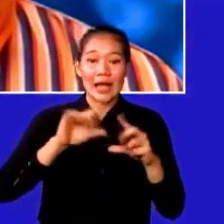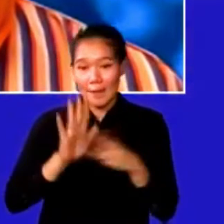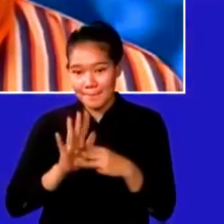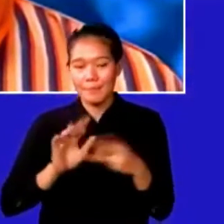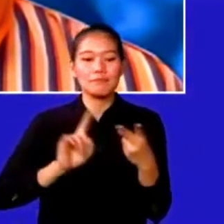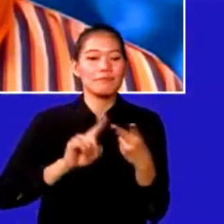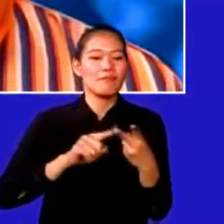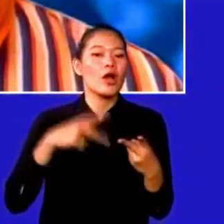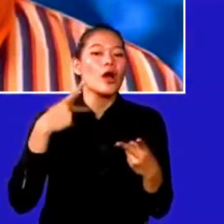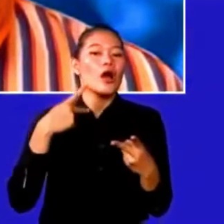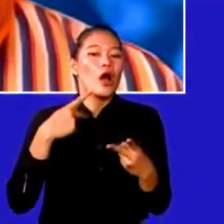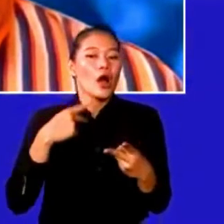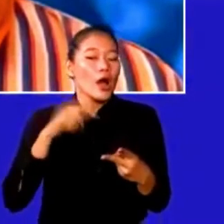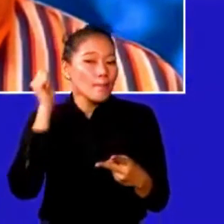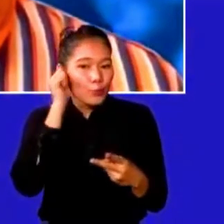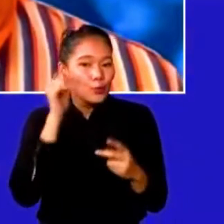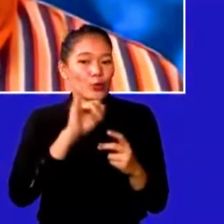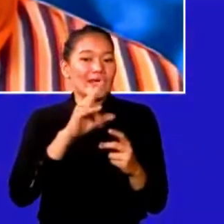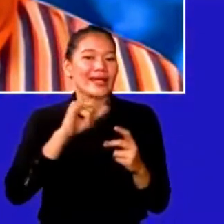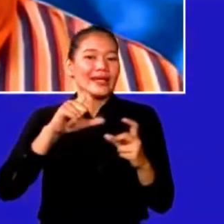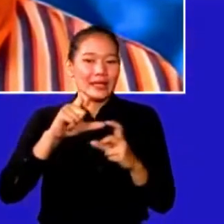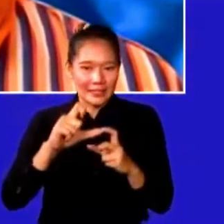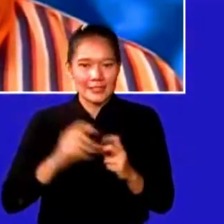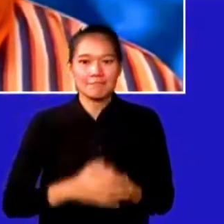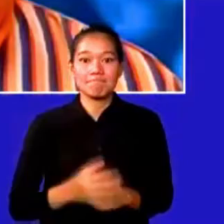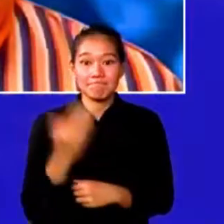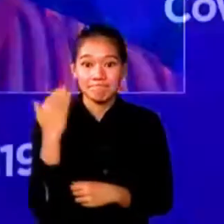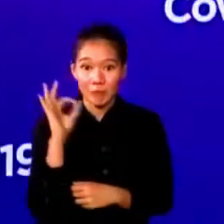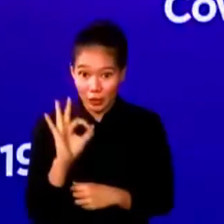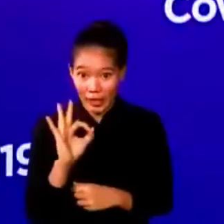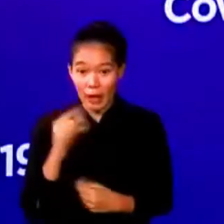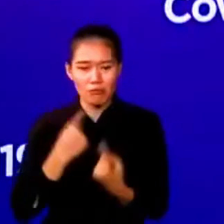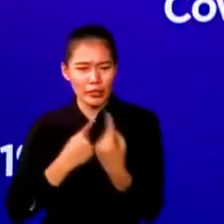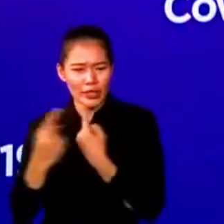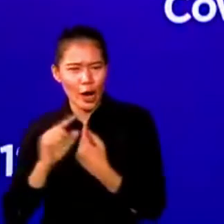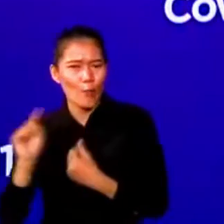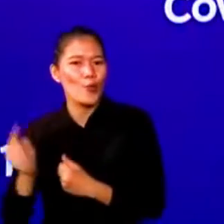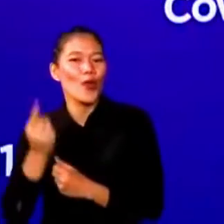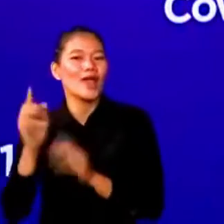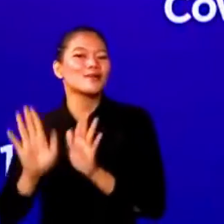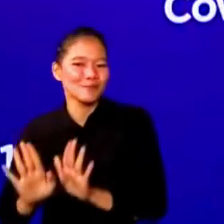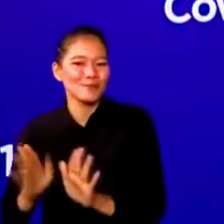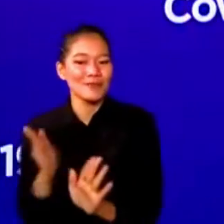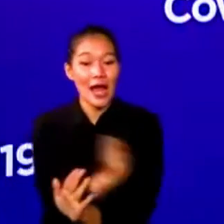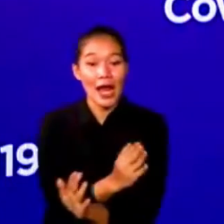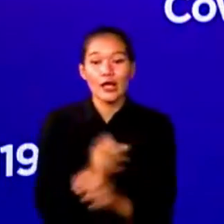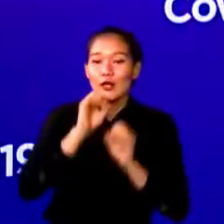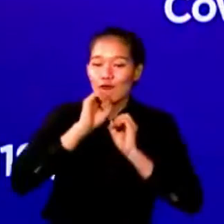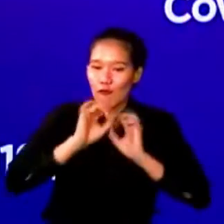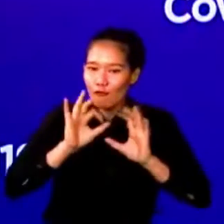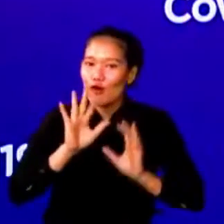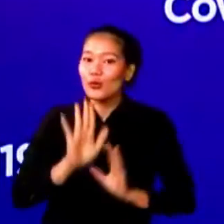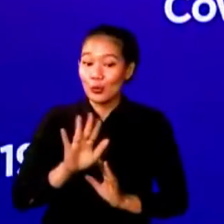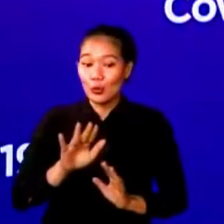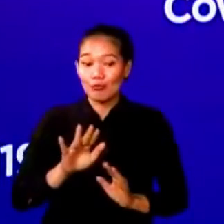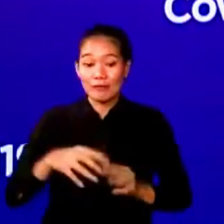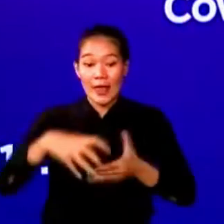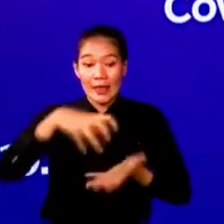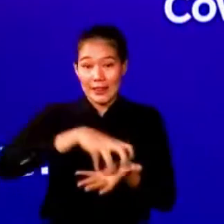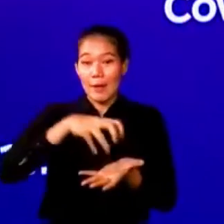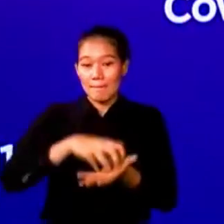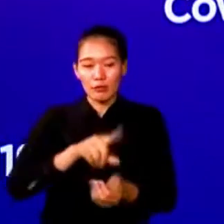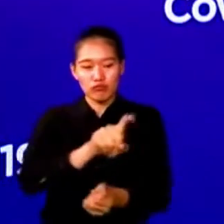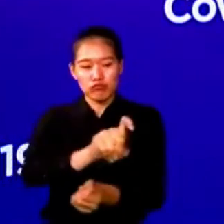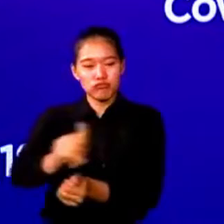profire sudah bergabung dengan kami disini dan sobat tangguh sebelum memulai perbincangan sebagai informasi kondisi studio ini telah disanitasi